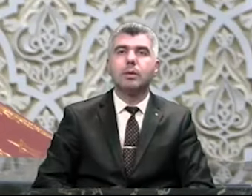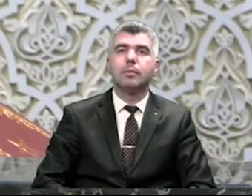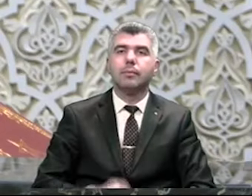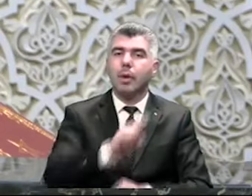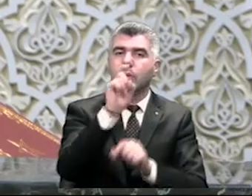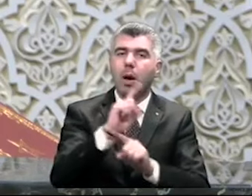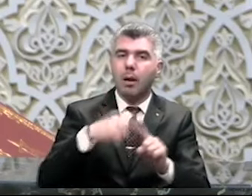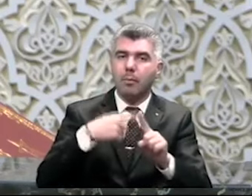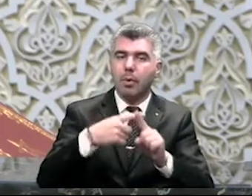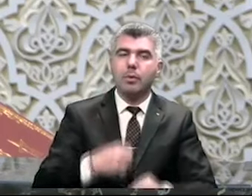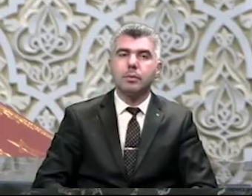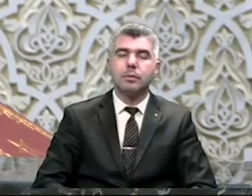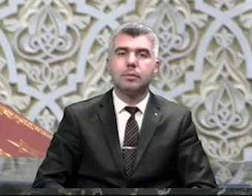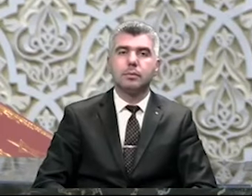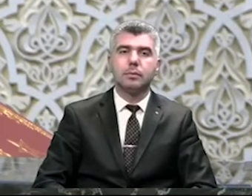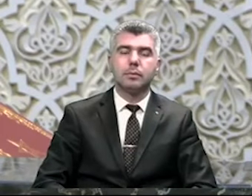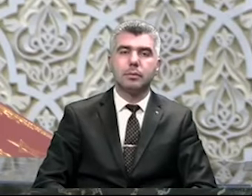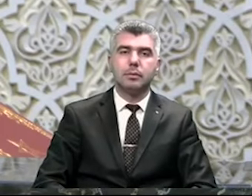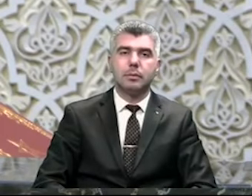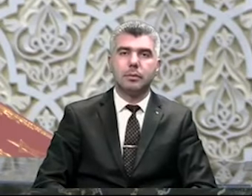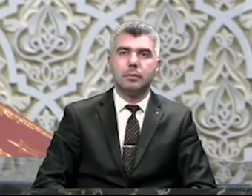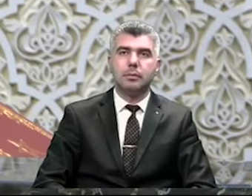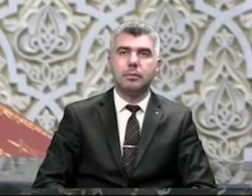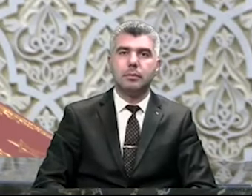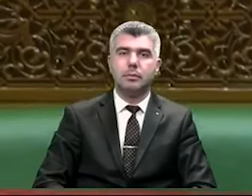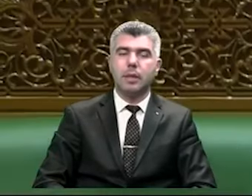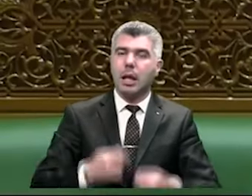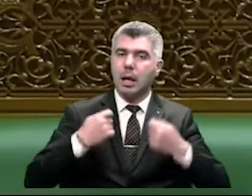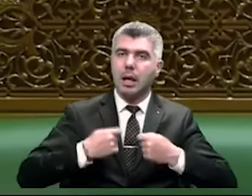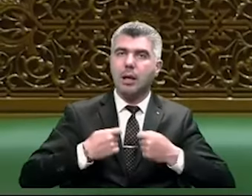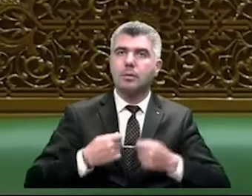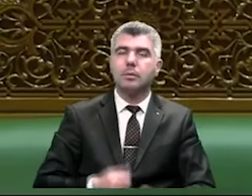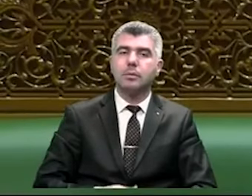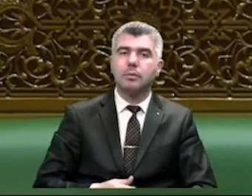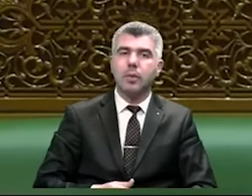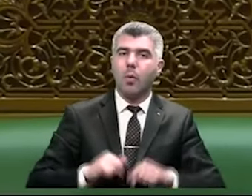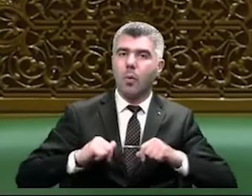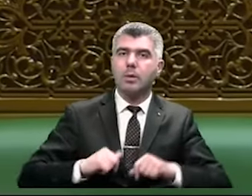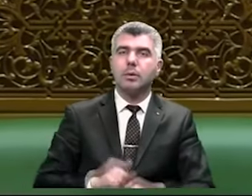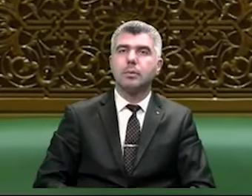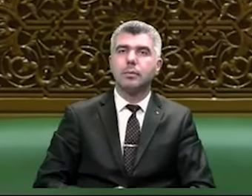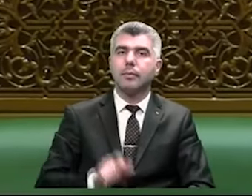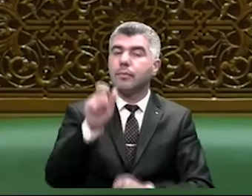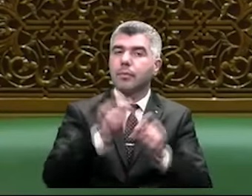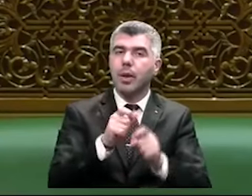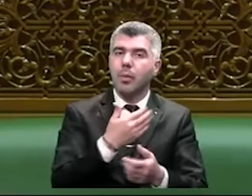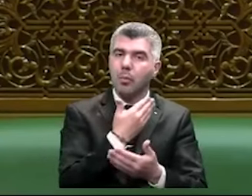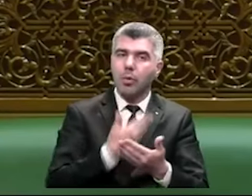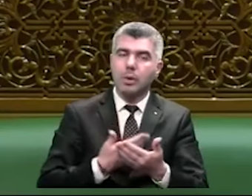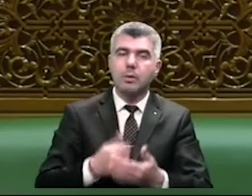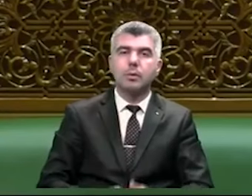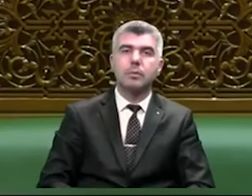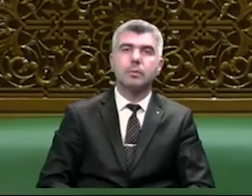الفارق المحترم السيده المستشاره تفضلوا السيد الرئيس المحترم السيد الوزير المحترم السيدات والساده المستشارين